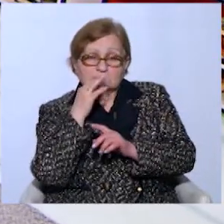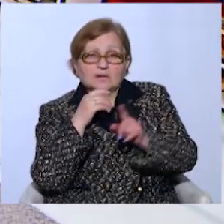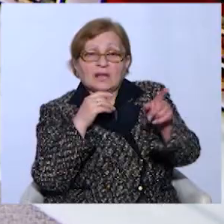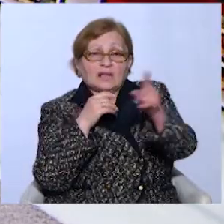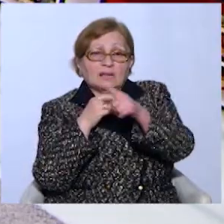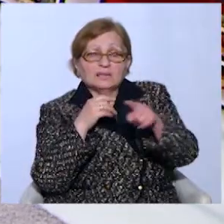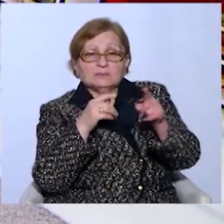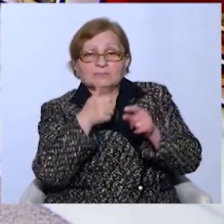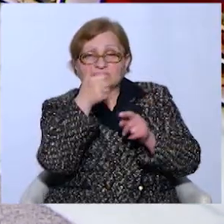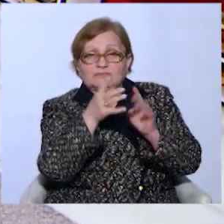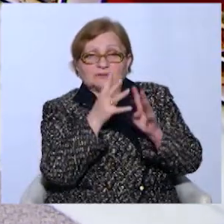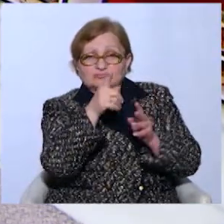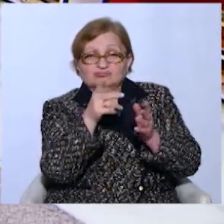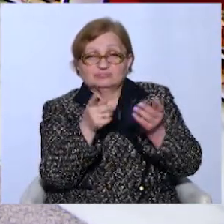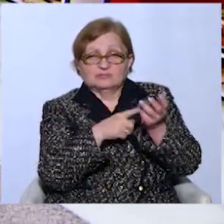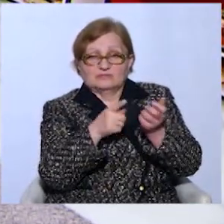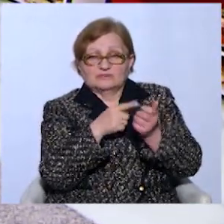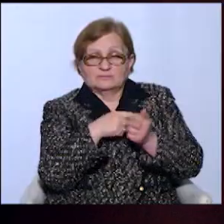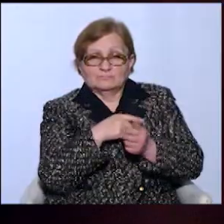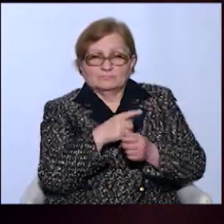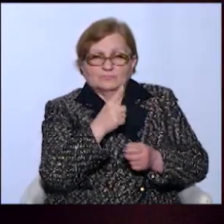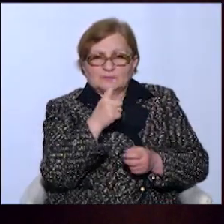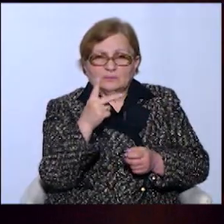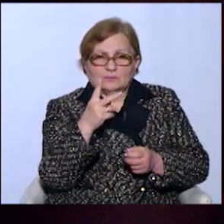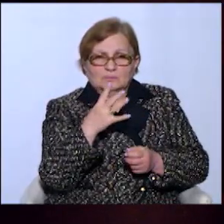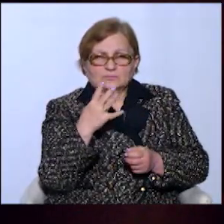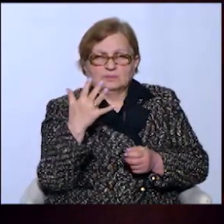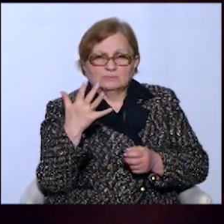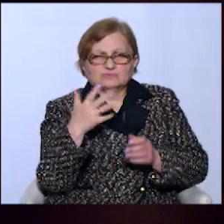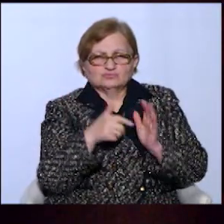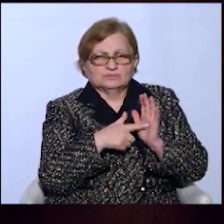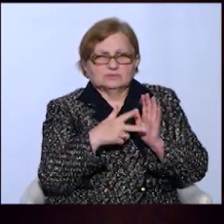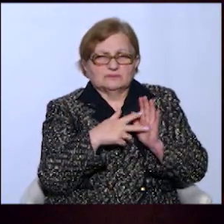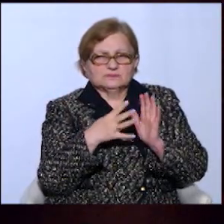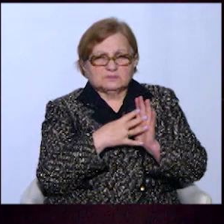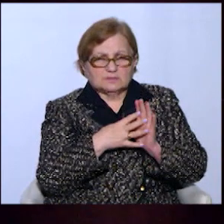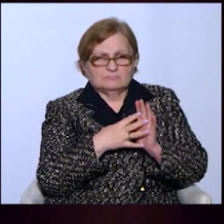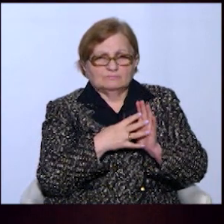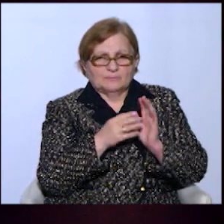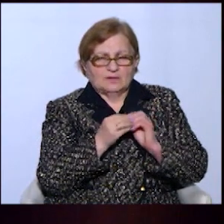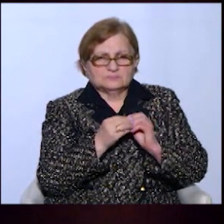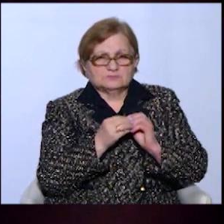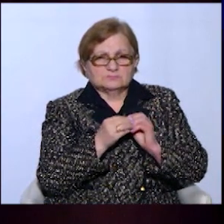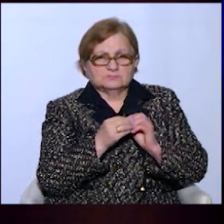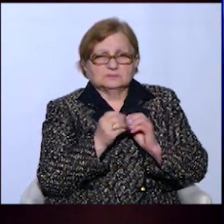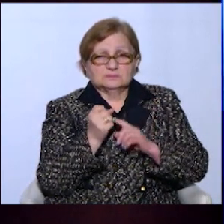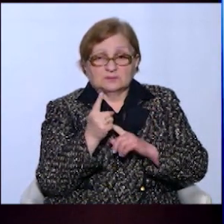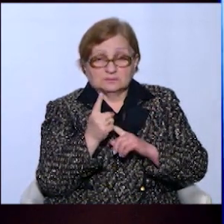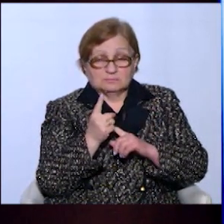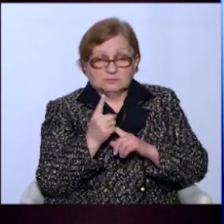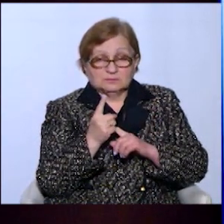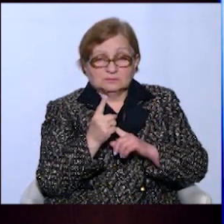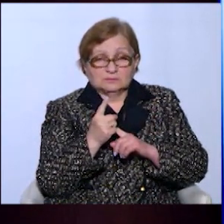დავთვალოთ რა გვაქვს. 1 2 3 4 5 6 7 8 9 10 და